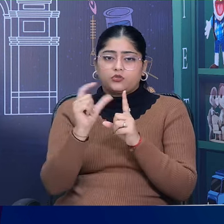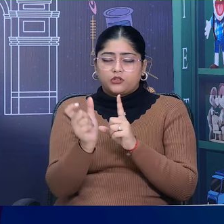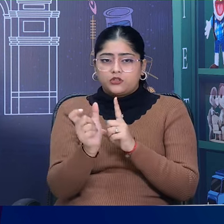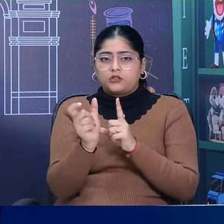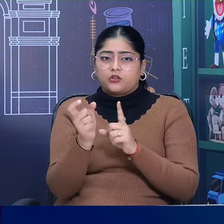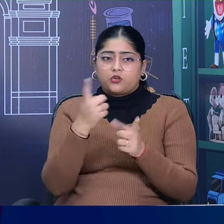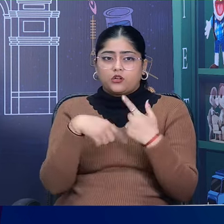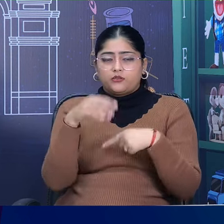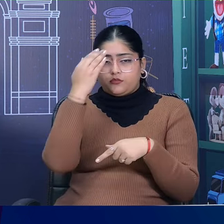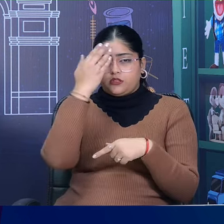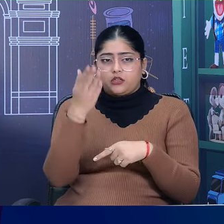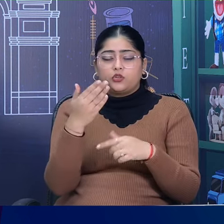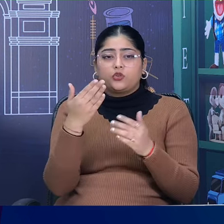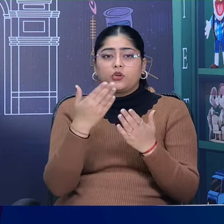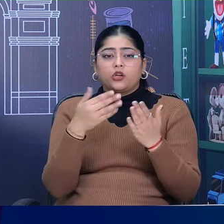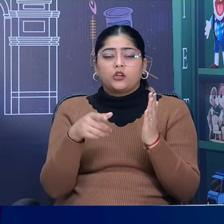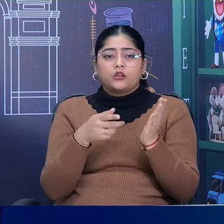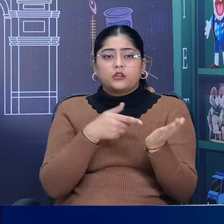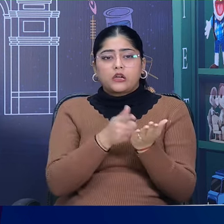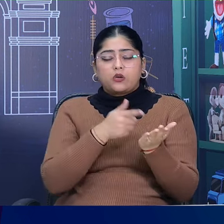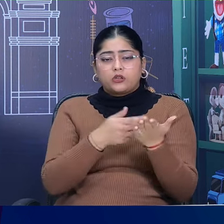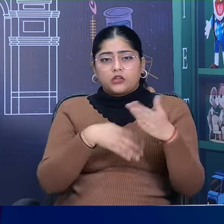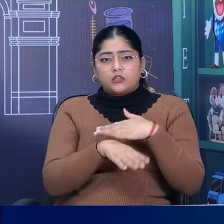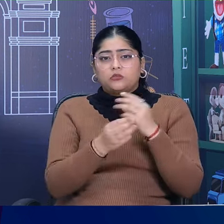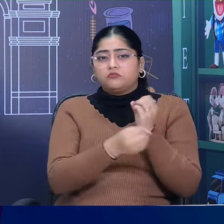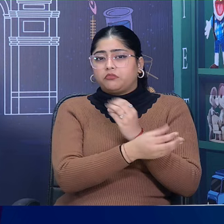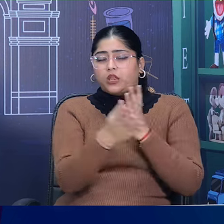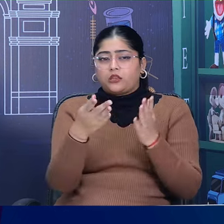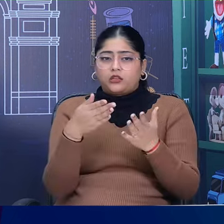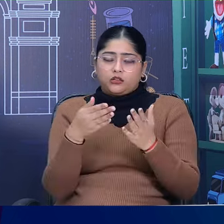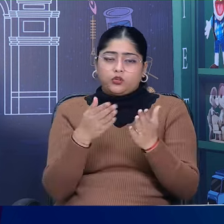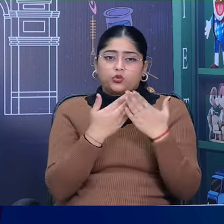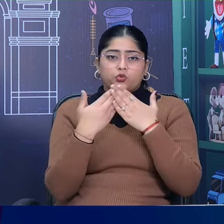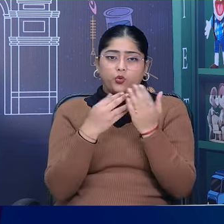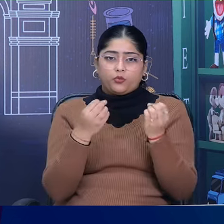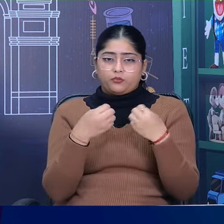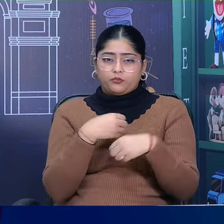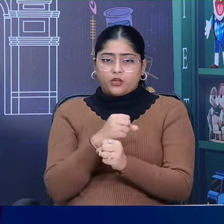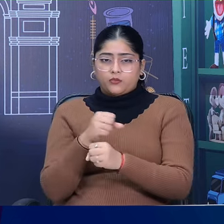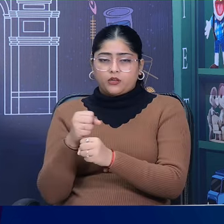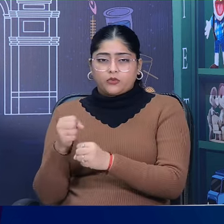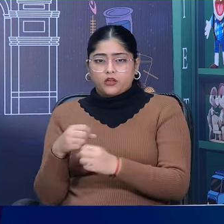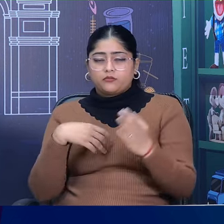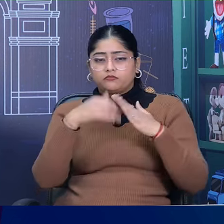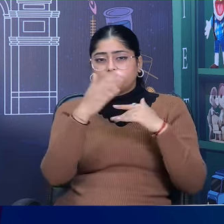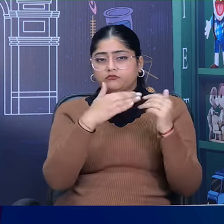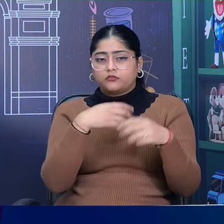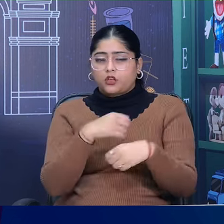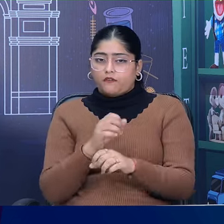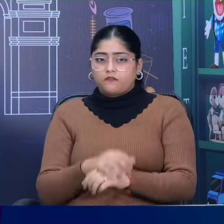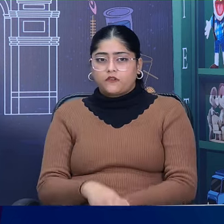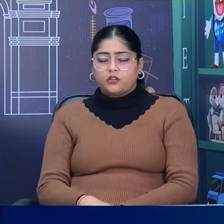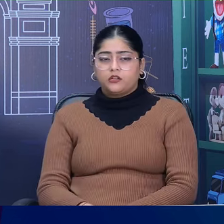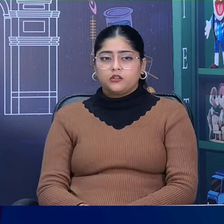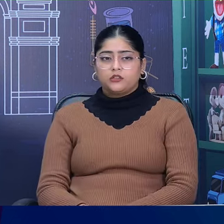उसको सरकार ने मुहैया करवाया है कि सभी गांव में स्कूल होना चाहिए तो यह भी रेगुलेट करना कि गांव की स्कूल की जो बिल्डिंग है जो